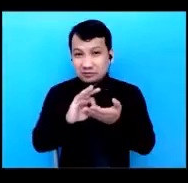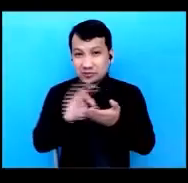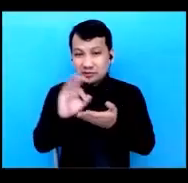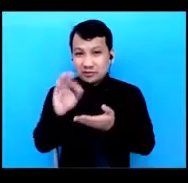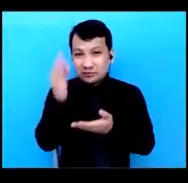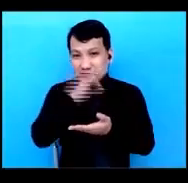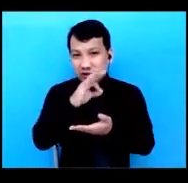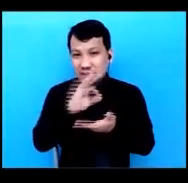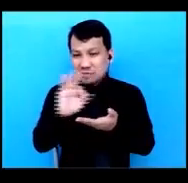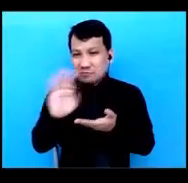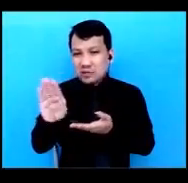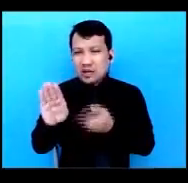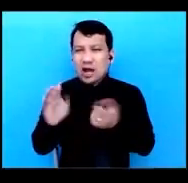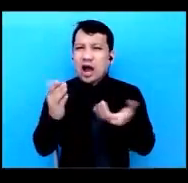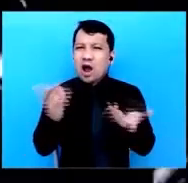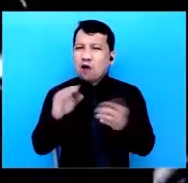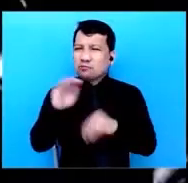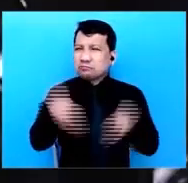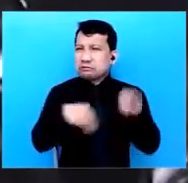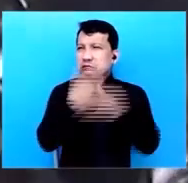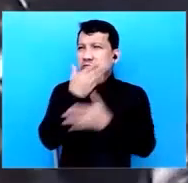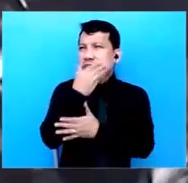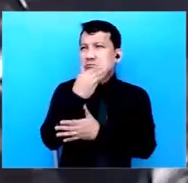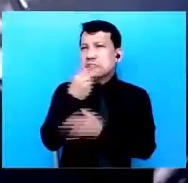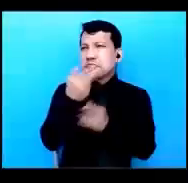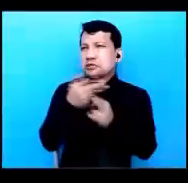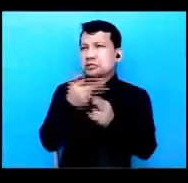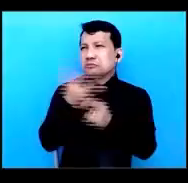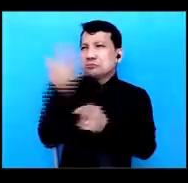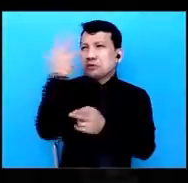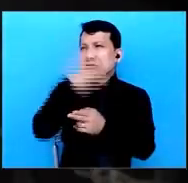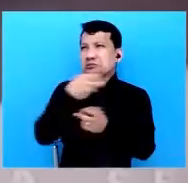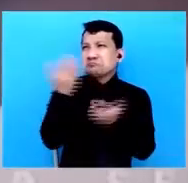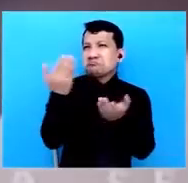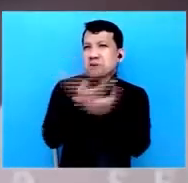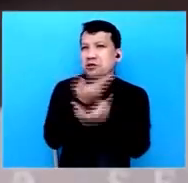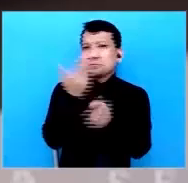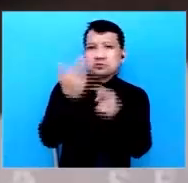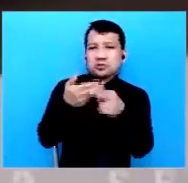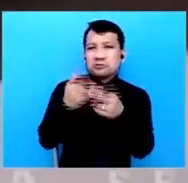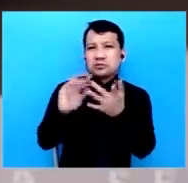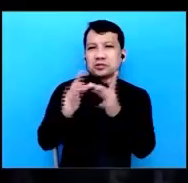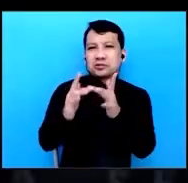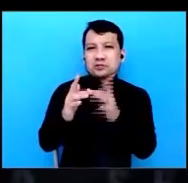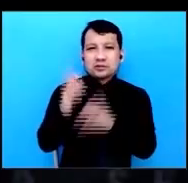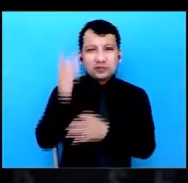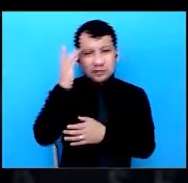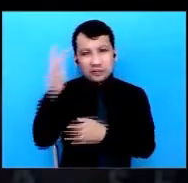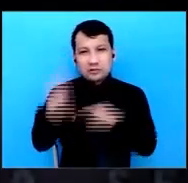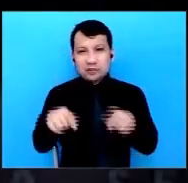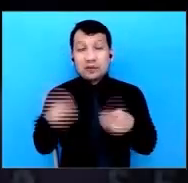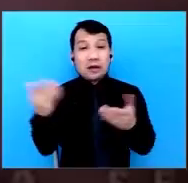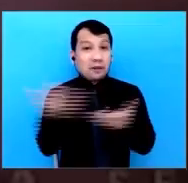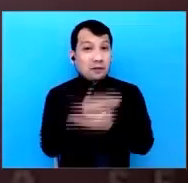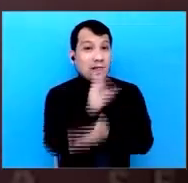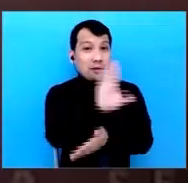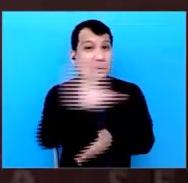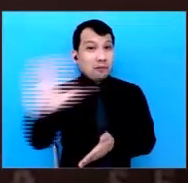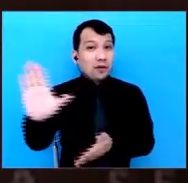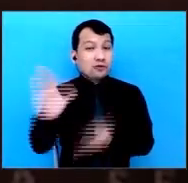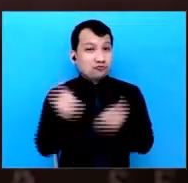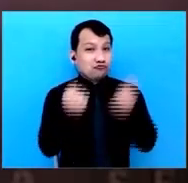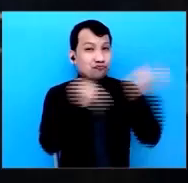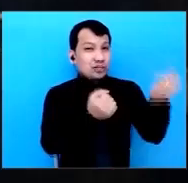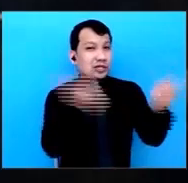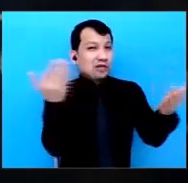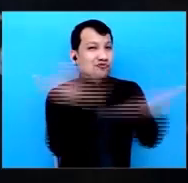yung pwede ang nabago na mas babagay? Ang netizens, malilikot ang utak, nagbigay ng mga kanya-kanyang suggestions para sa bagong